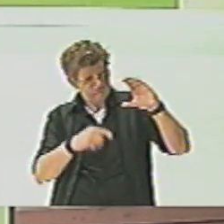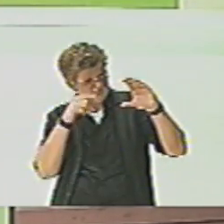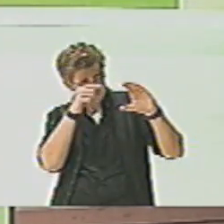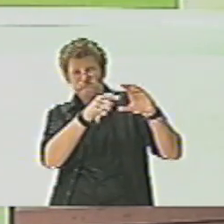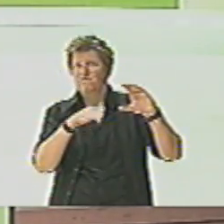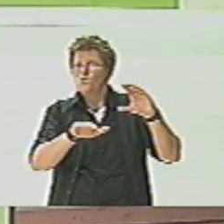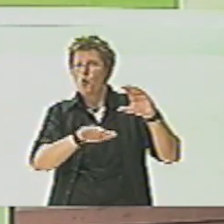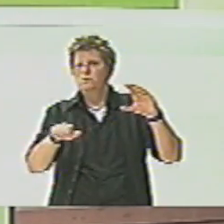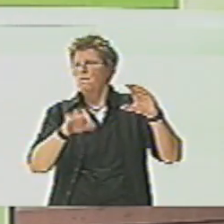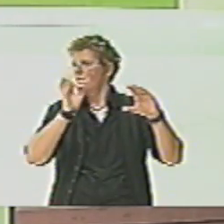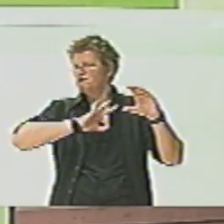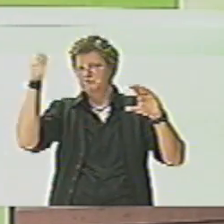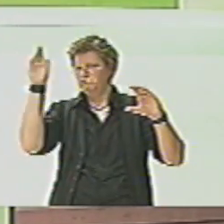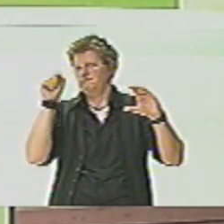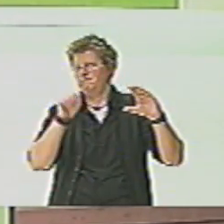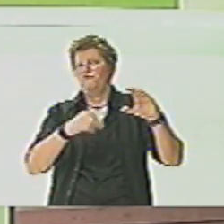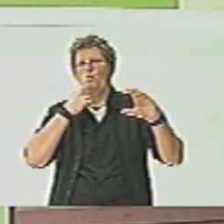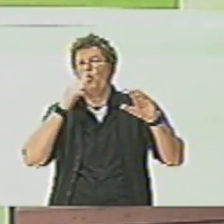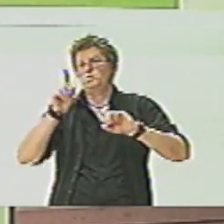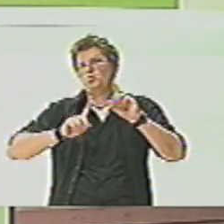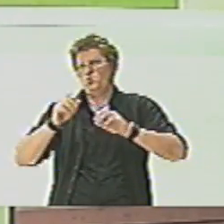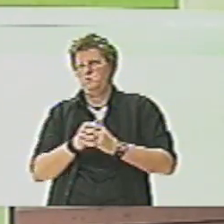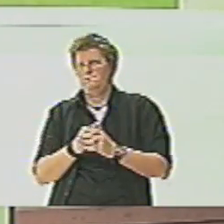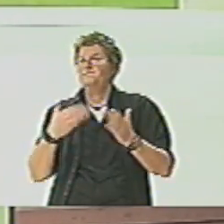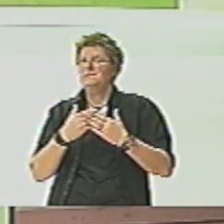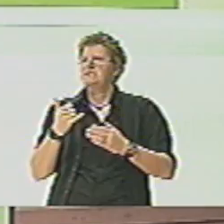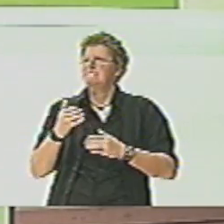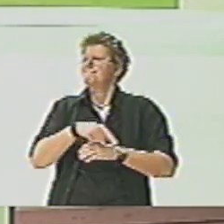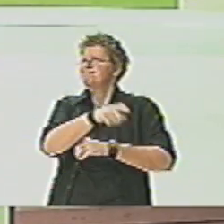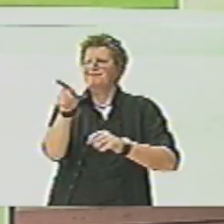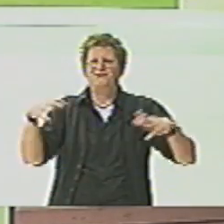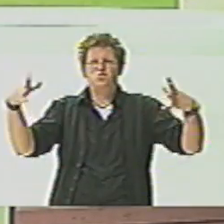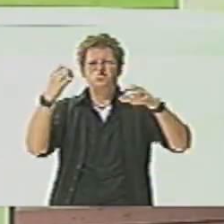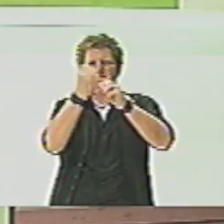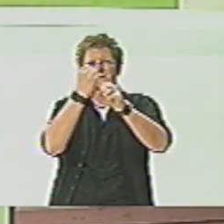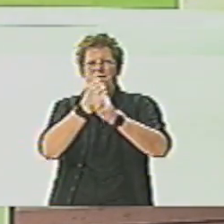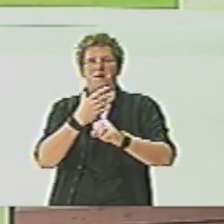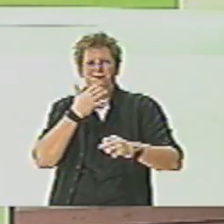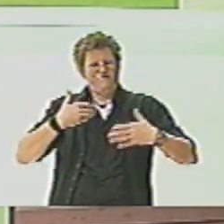Freundinnen und Freunde, lasst ihn uns gemeinsam mit Leben füllen. Ich freue mich auf die Beratungen.